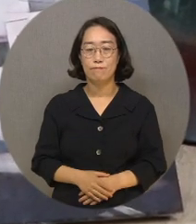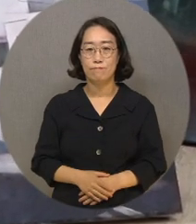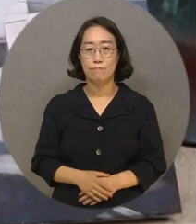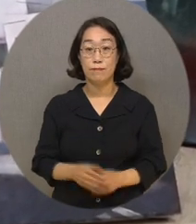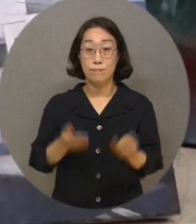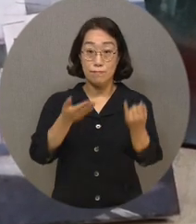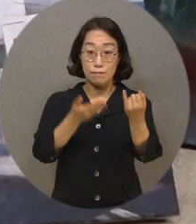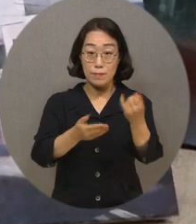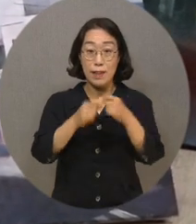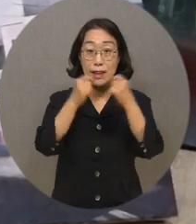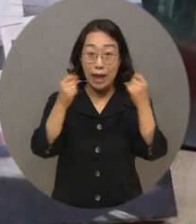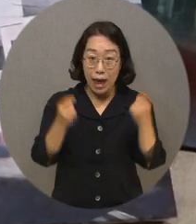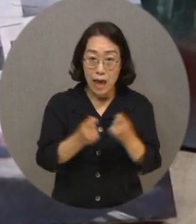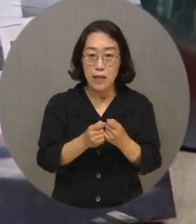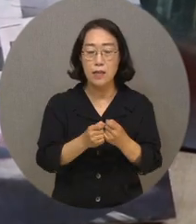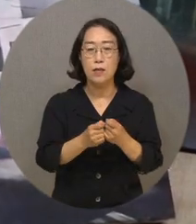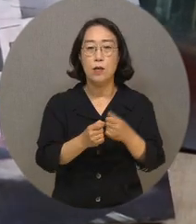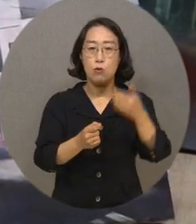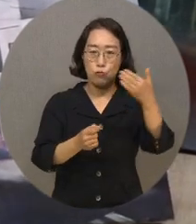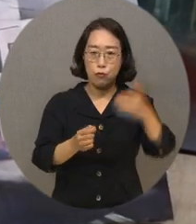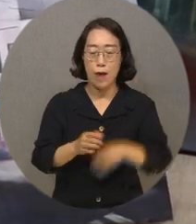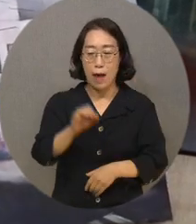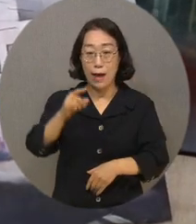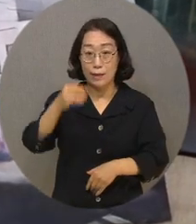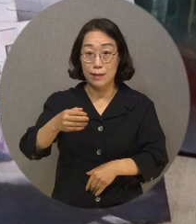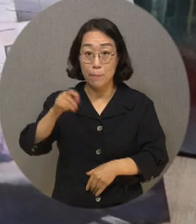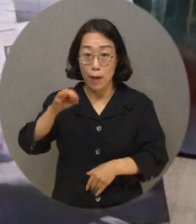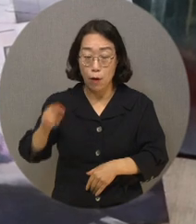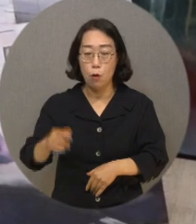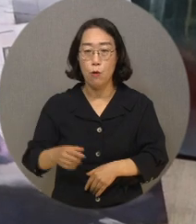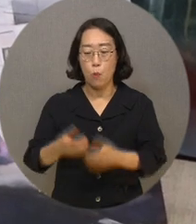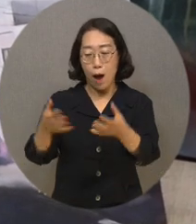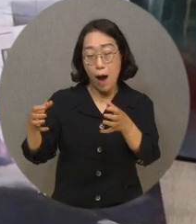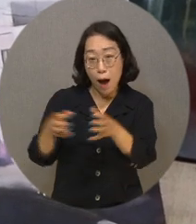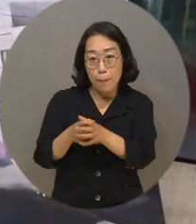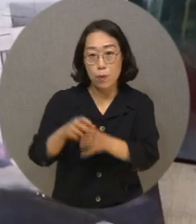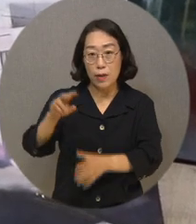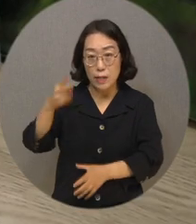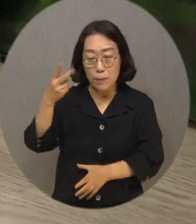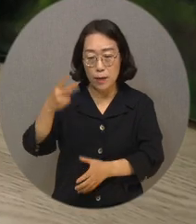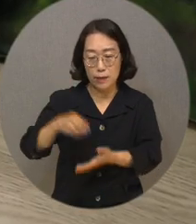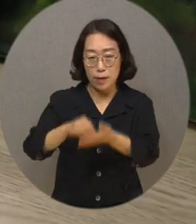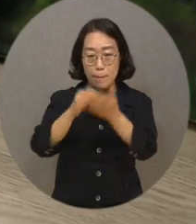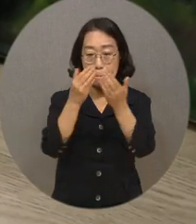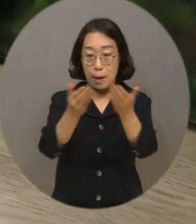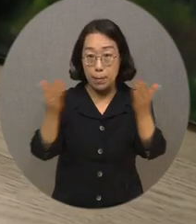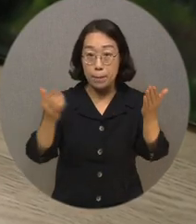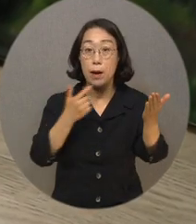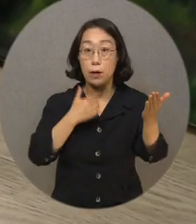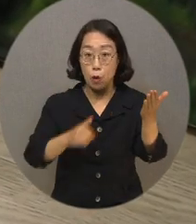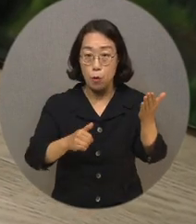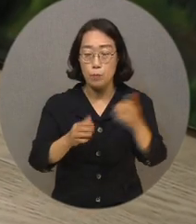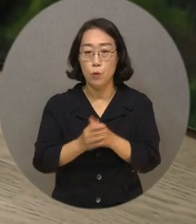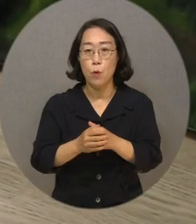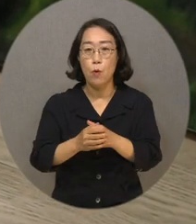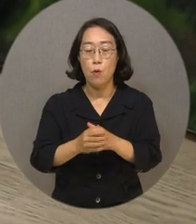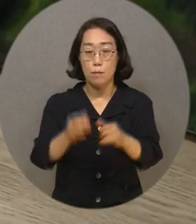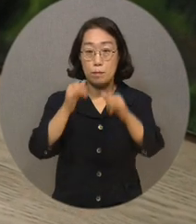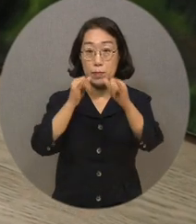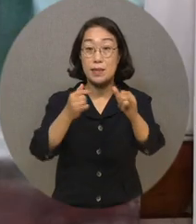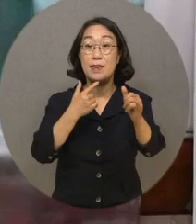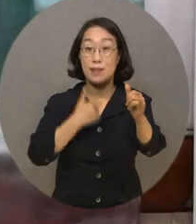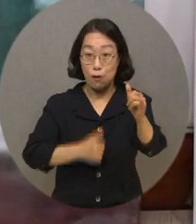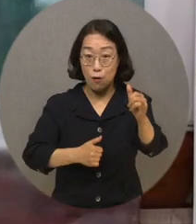김정아 작가는 개인전 9회 아트페어 13회 단체전 200여의 참여와 대한민국 미술대전 특선을